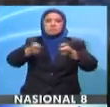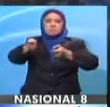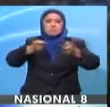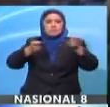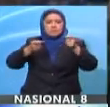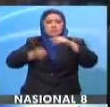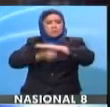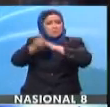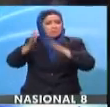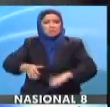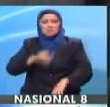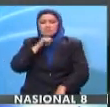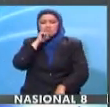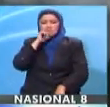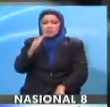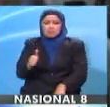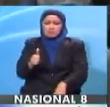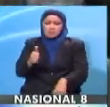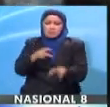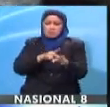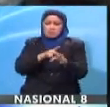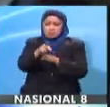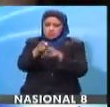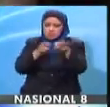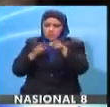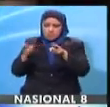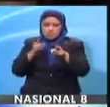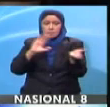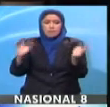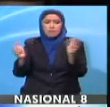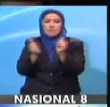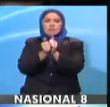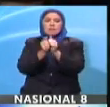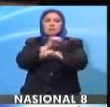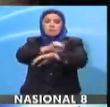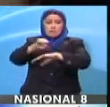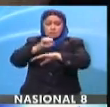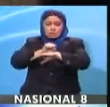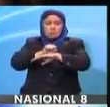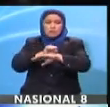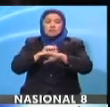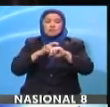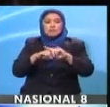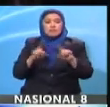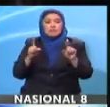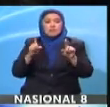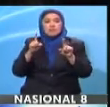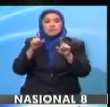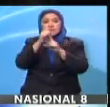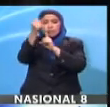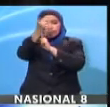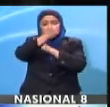berbanding Singapura disangkau kerana keadaan struktur geografi setiap negara adalah